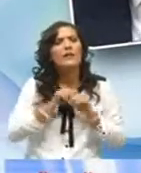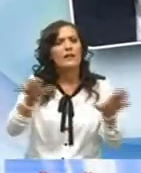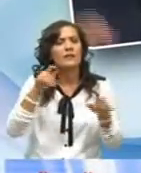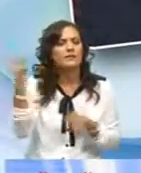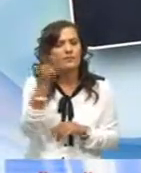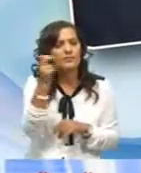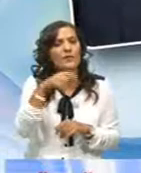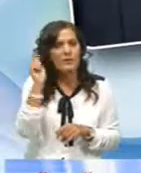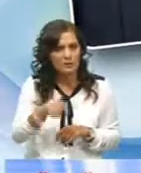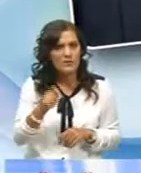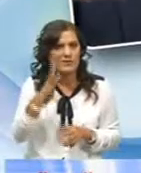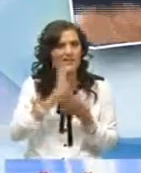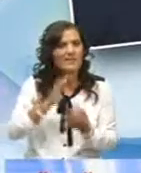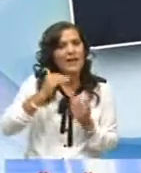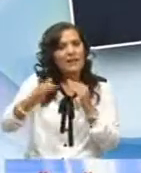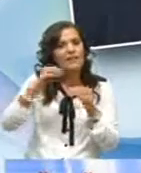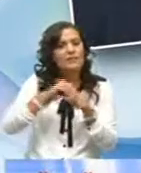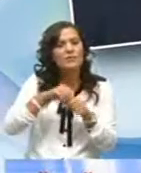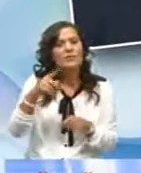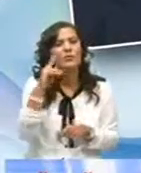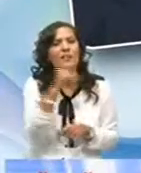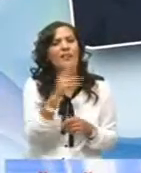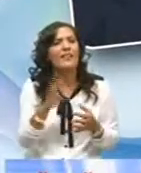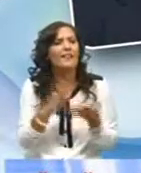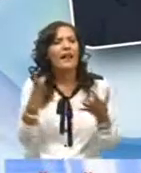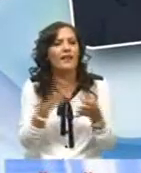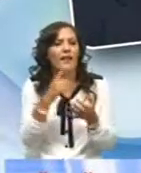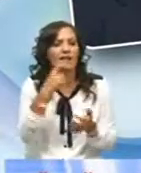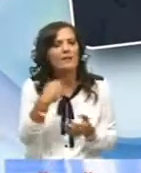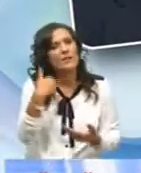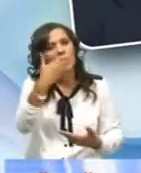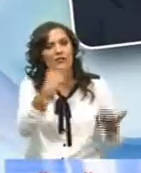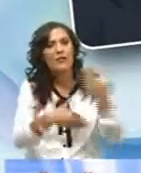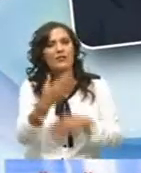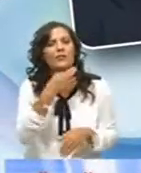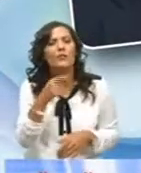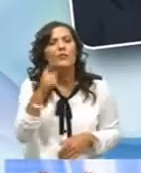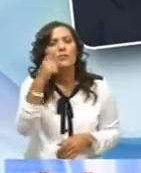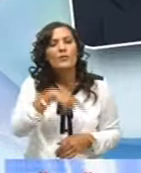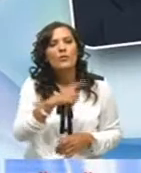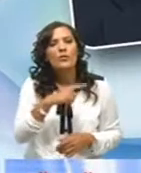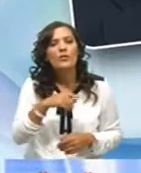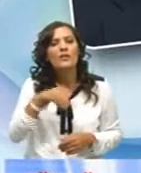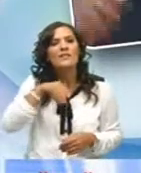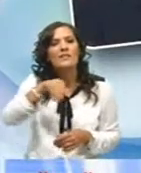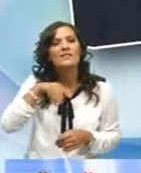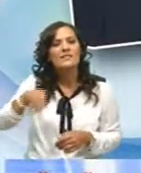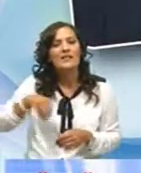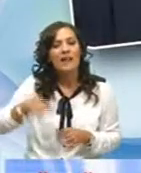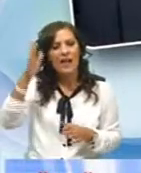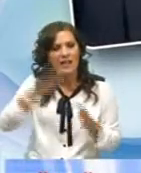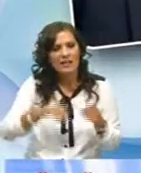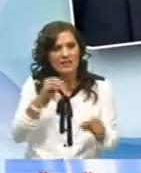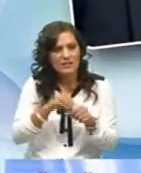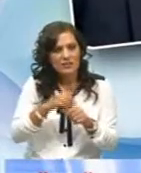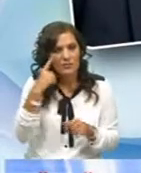yayınlayacağız insanları Peki Yeter bu görüntüler şimdi ne alaka diğerleri için anlatıldığı alaka bu bu satranç Jun